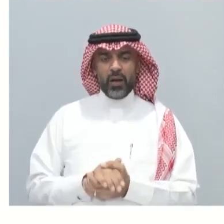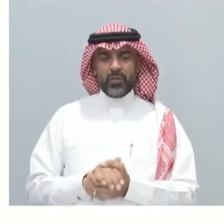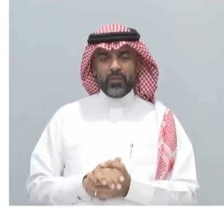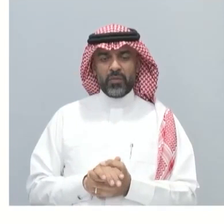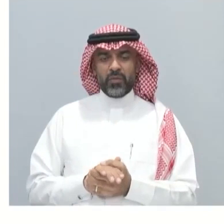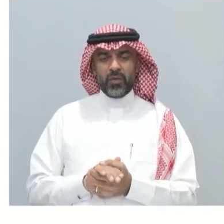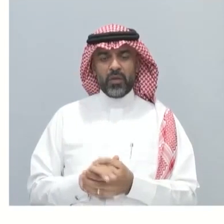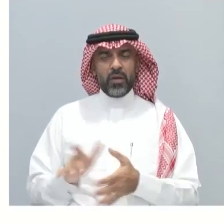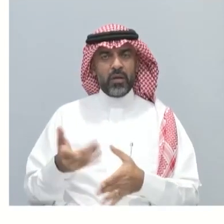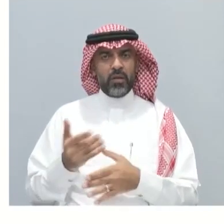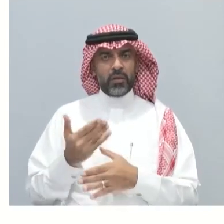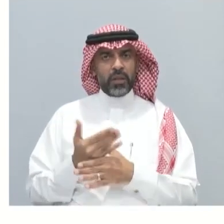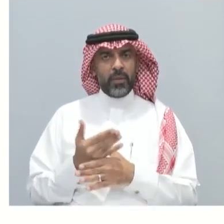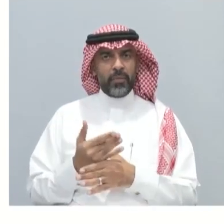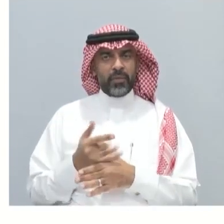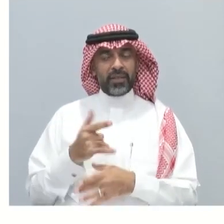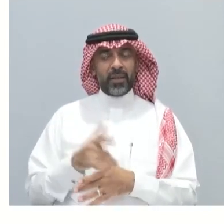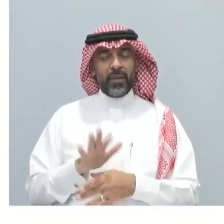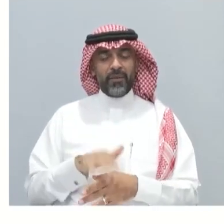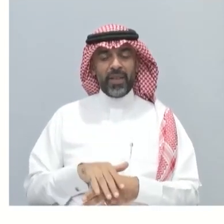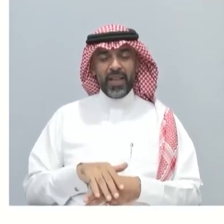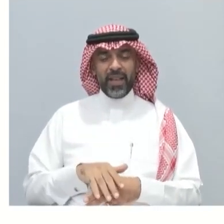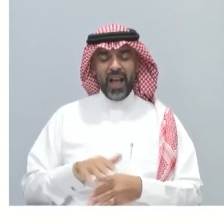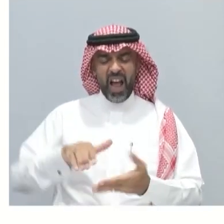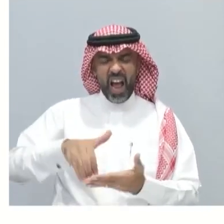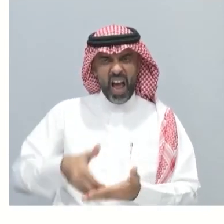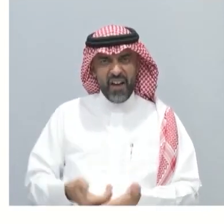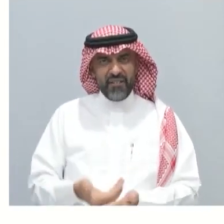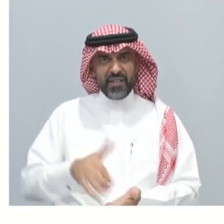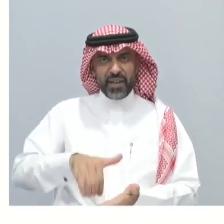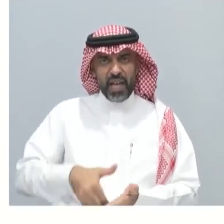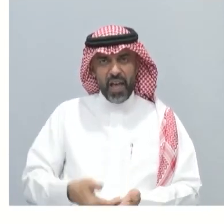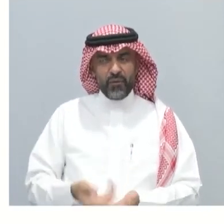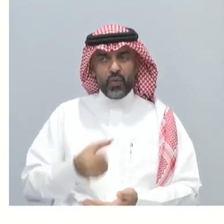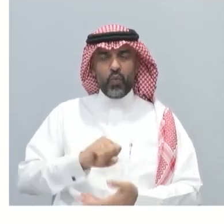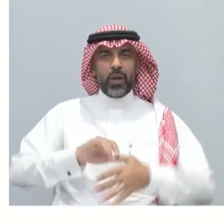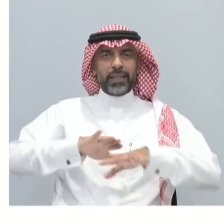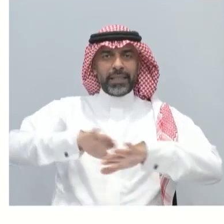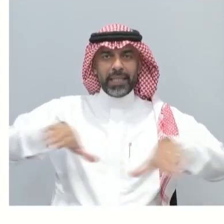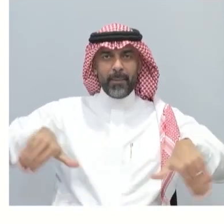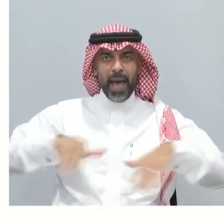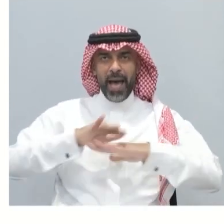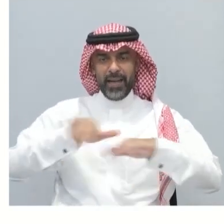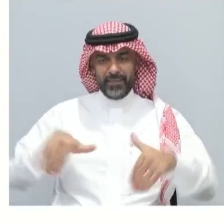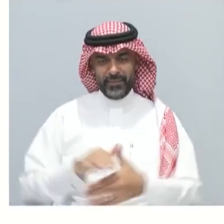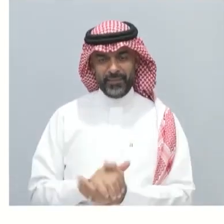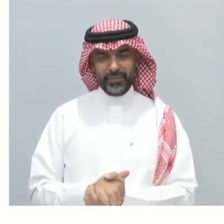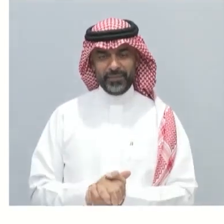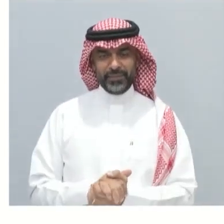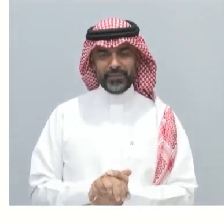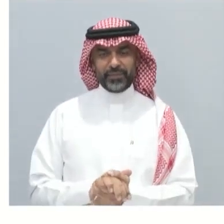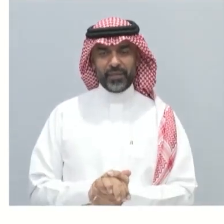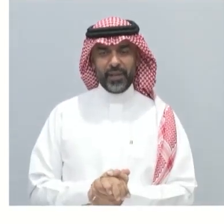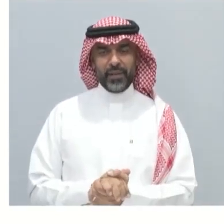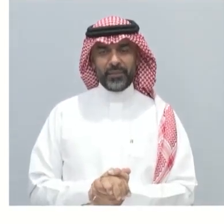اهميه هذه الزوائد تستعمل للحفر وعمليه ماذا السباحه اذا كما